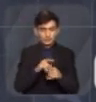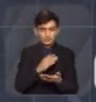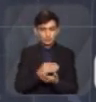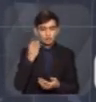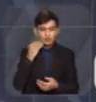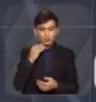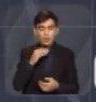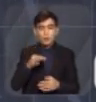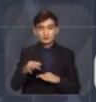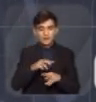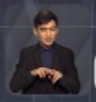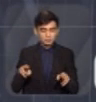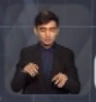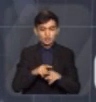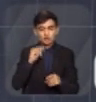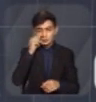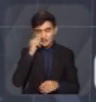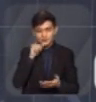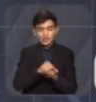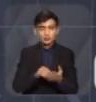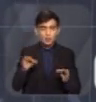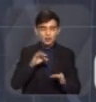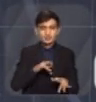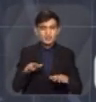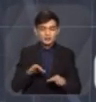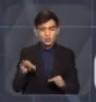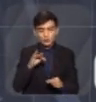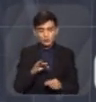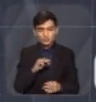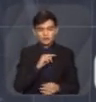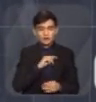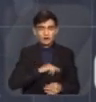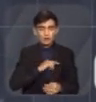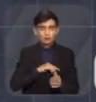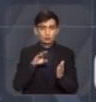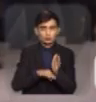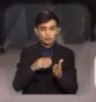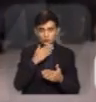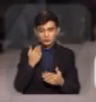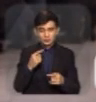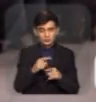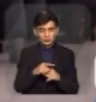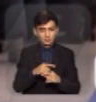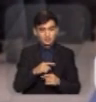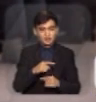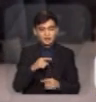Туркестанская область. В центре занятости Шымкента считают, что дело отнюдь не в отсутствии рабочих мест.